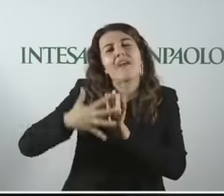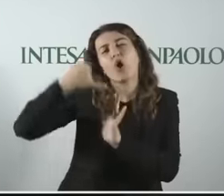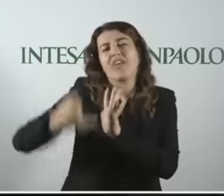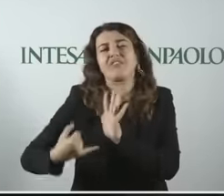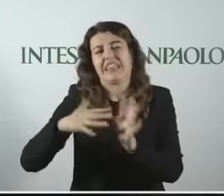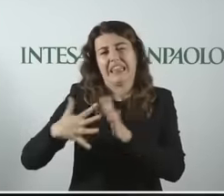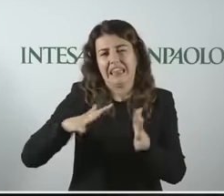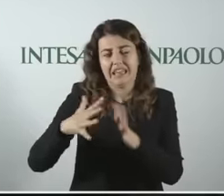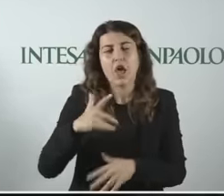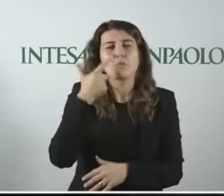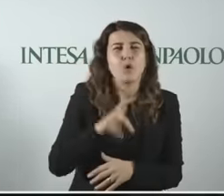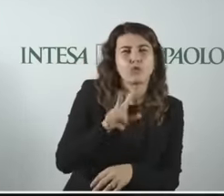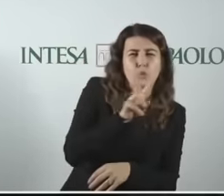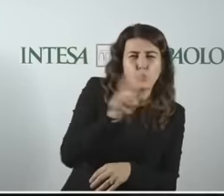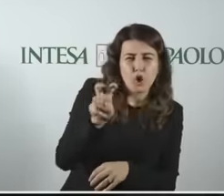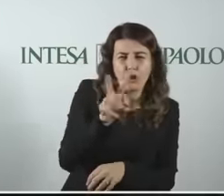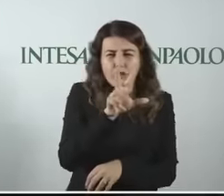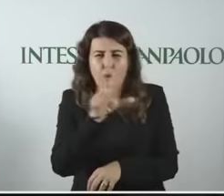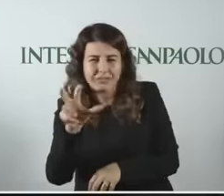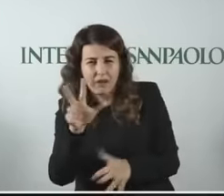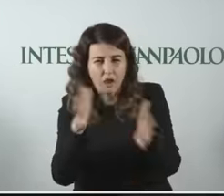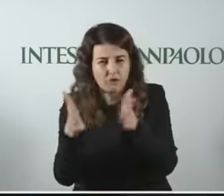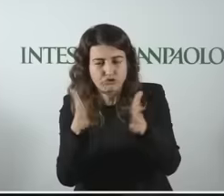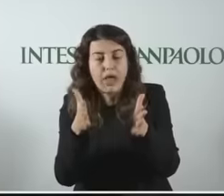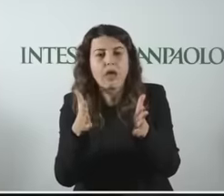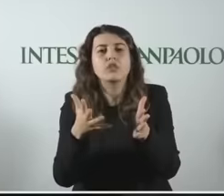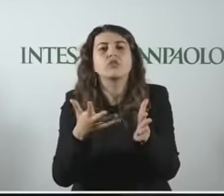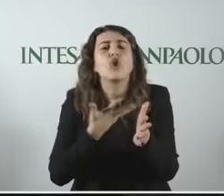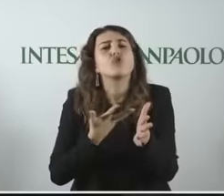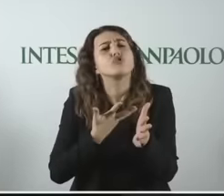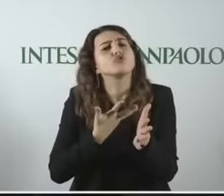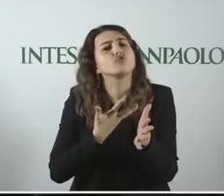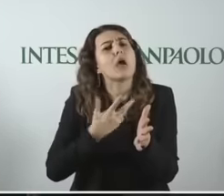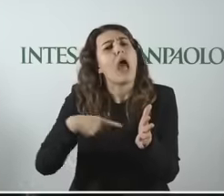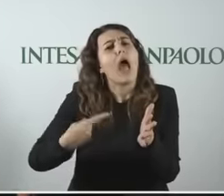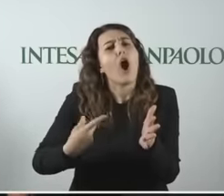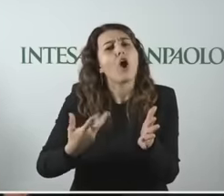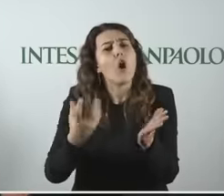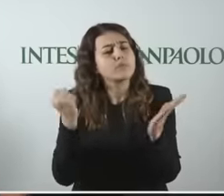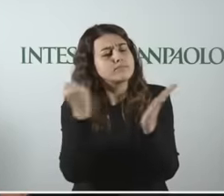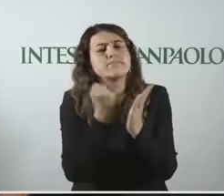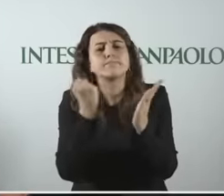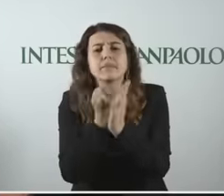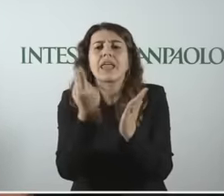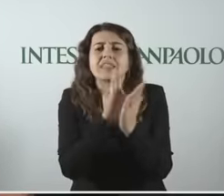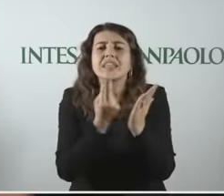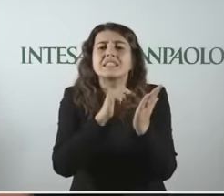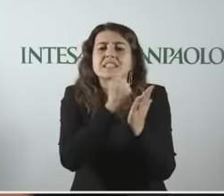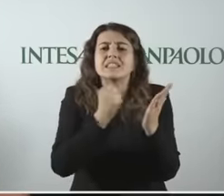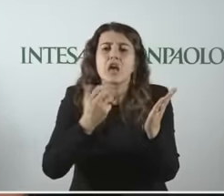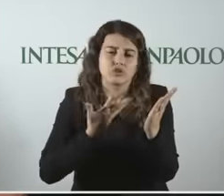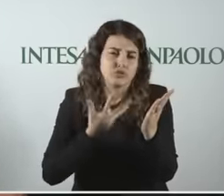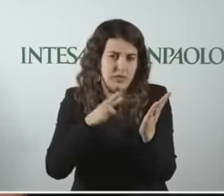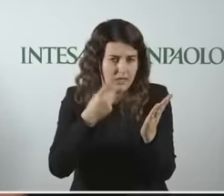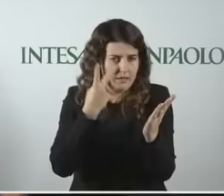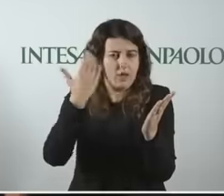Medioevo nel 200 nel 300 ci sono già alcune raffigurazioni del Come avete